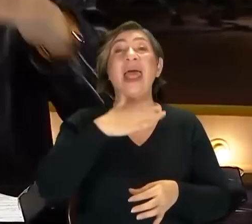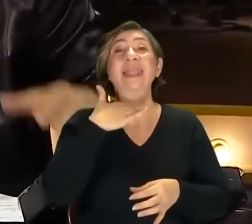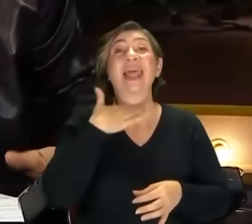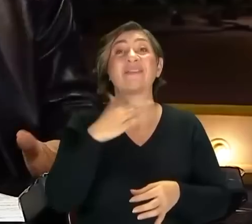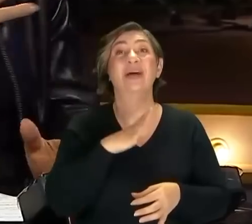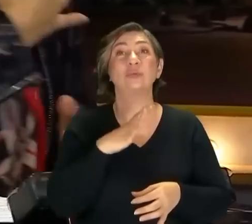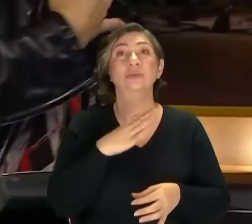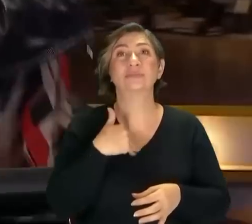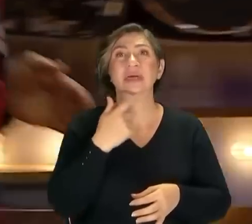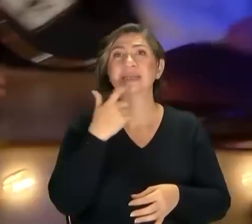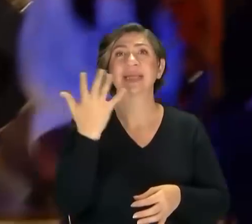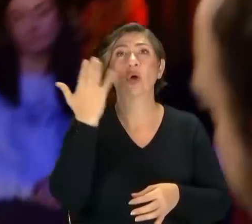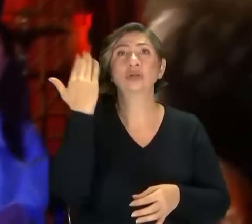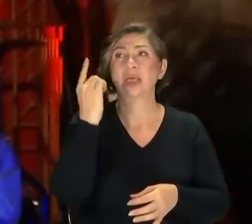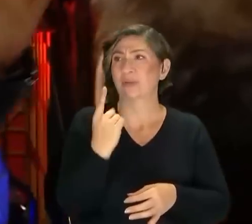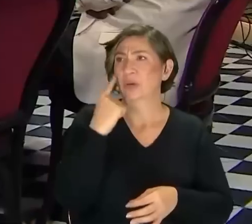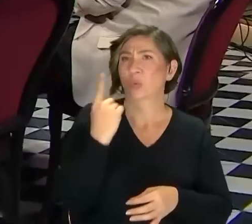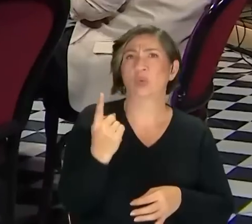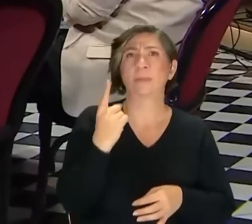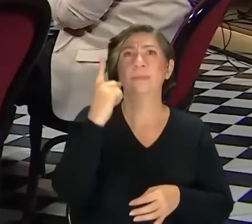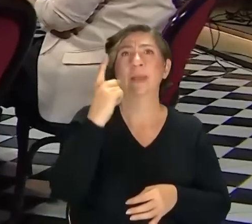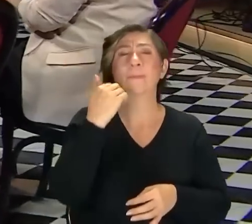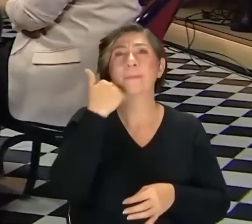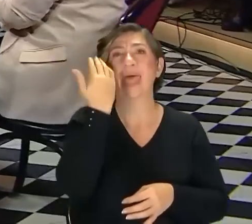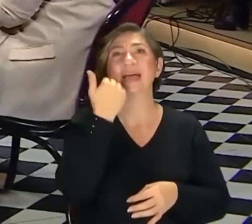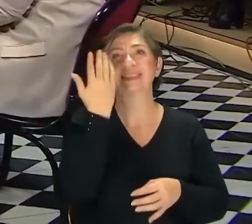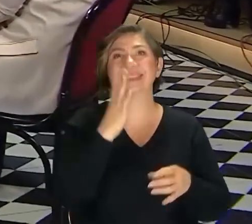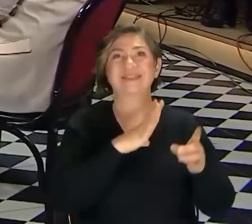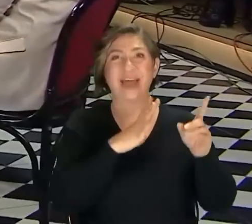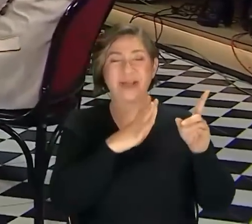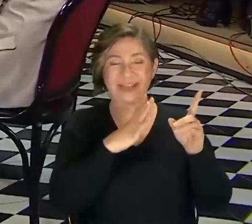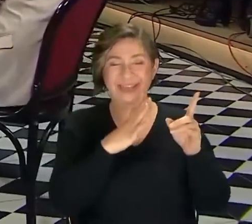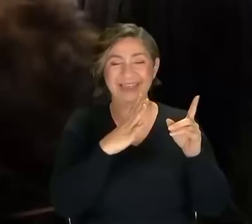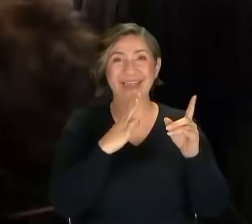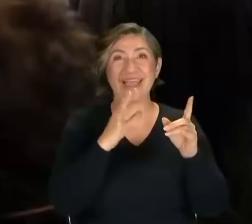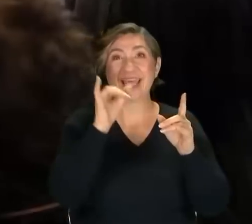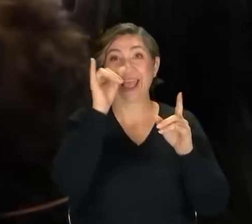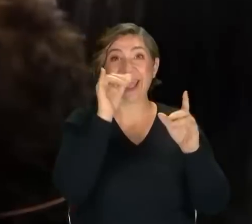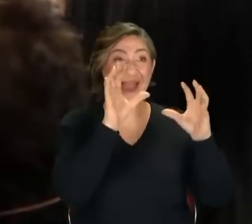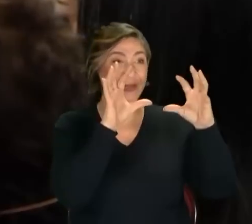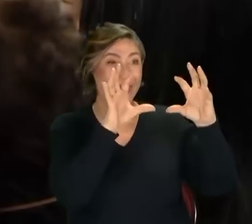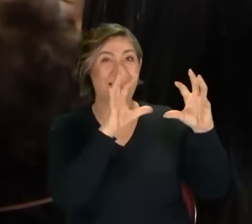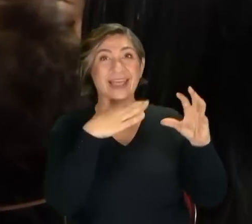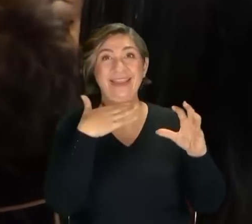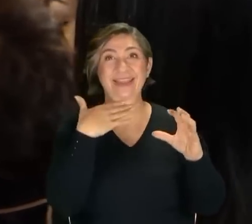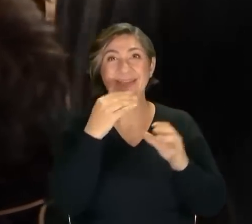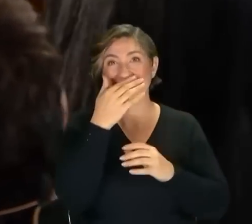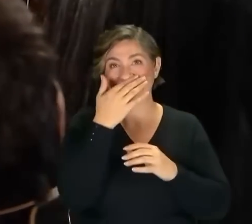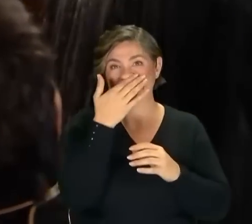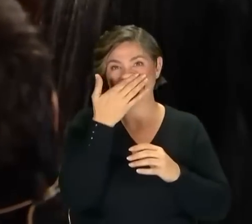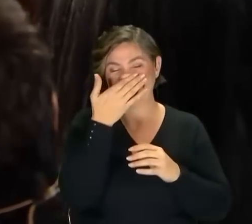etleri varmış. Ben kaç sene önce ilk defa görürüm. Bir tane beyaz Öztürk vardı. Kalça eti. Nasıl